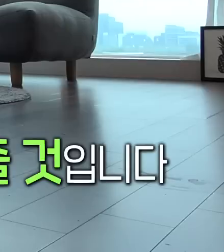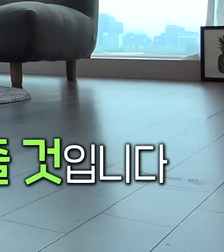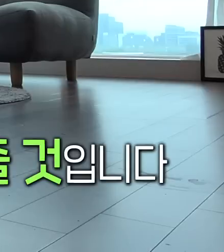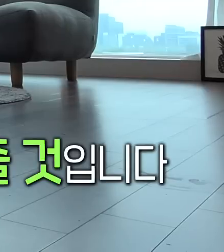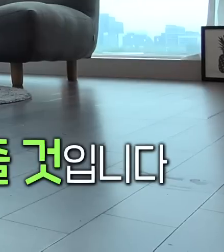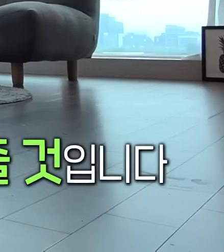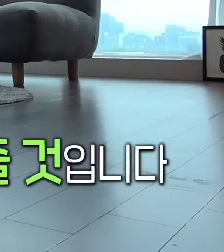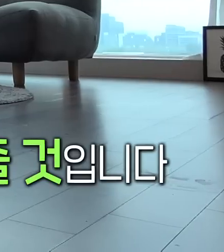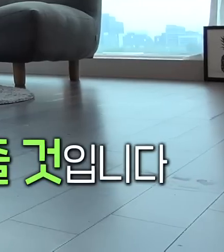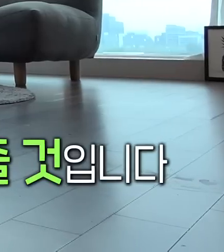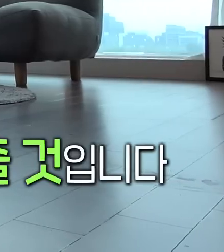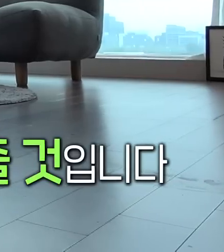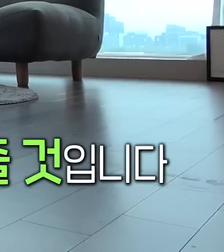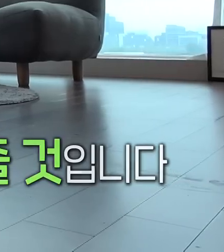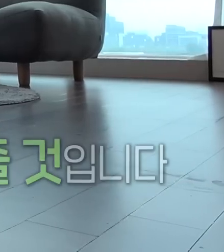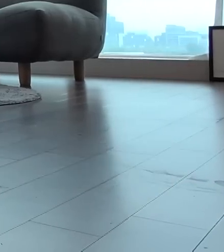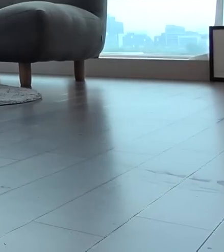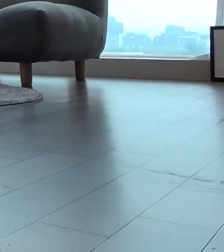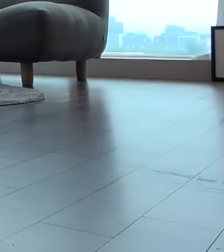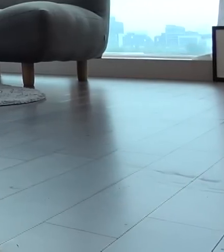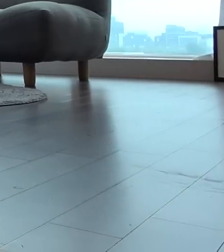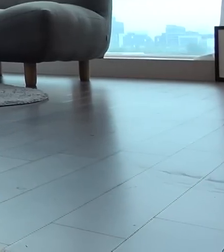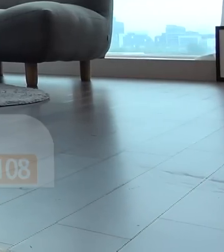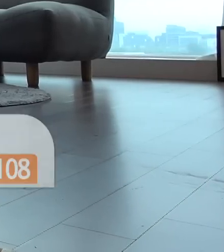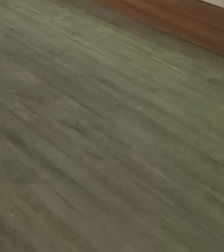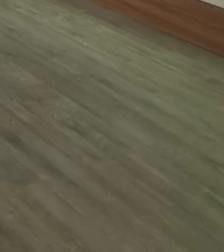것입니다 성불하십시오